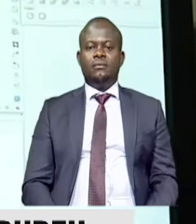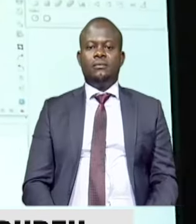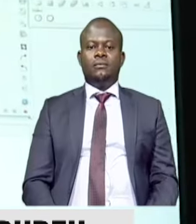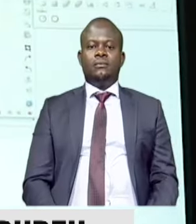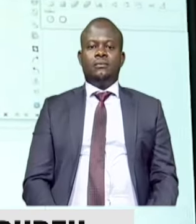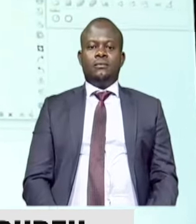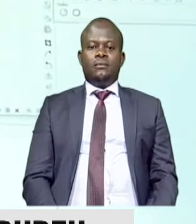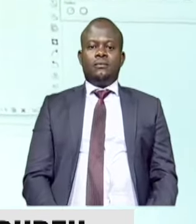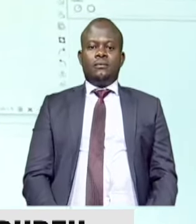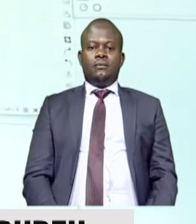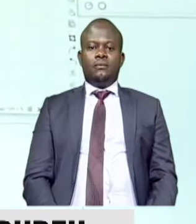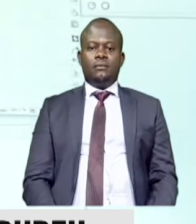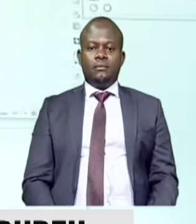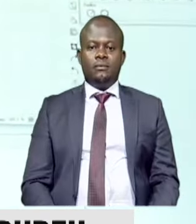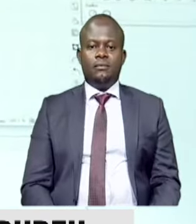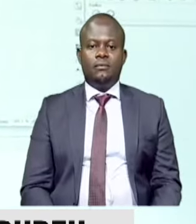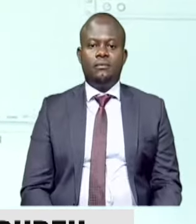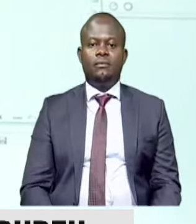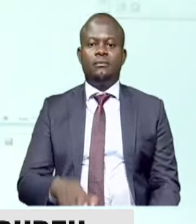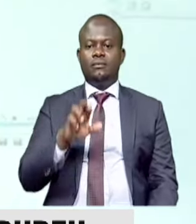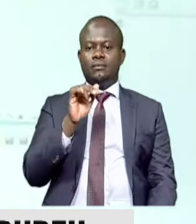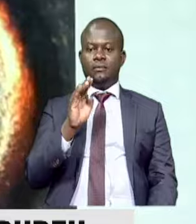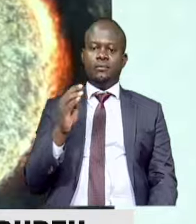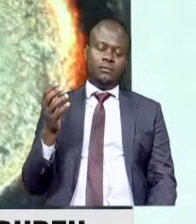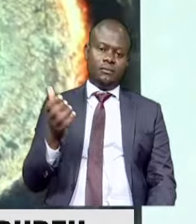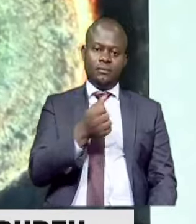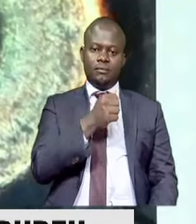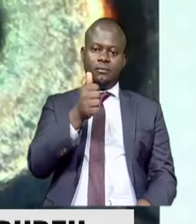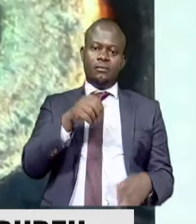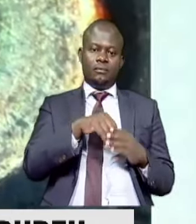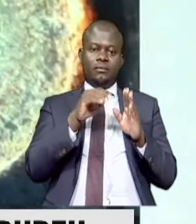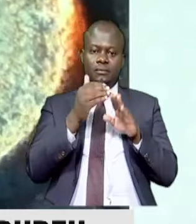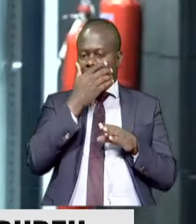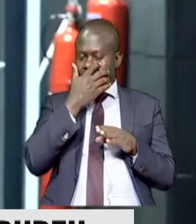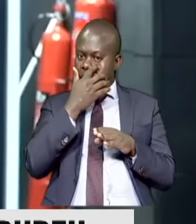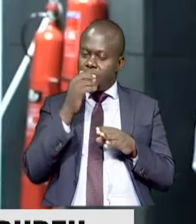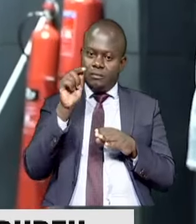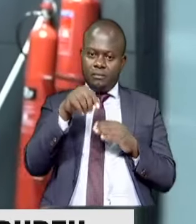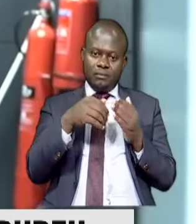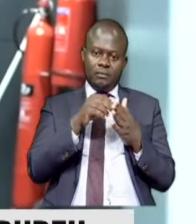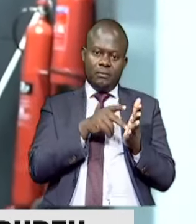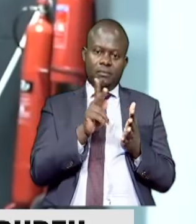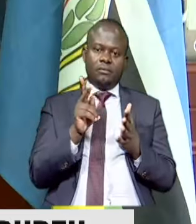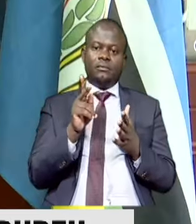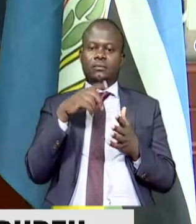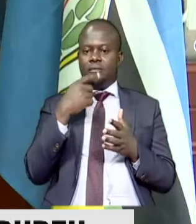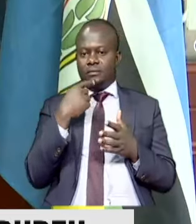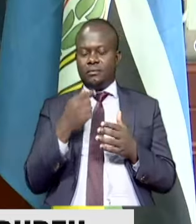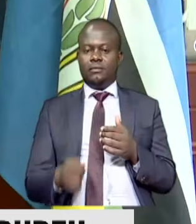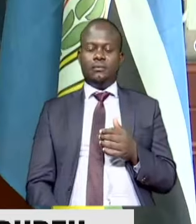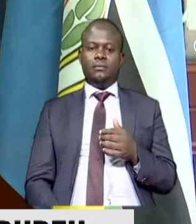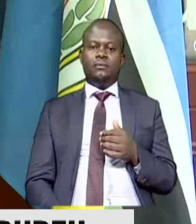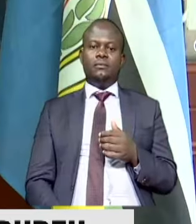umuntu arwanye n'undi ribirage isitwara wa wundi wapfuye bamuzanye hano ikiguzi cyishyurwa nandi